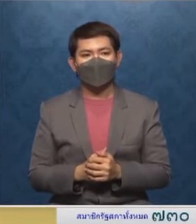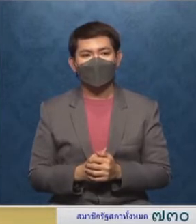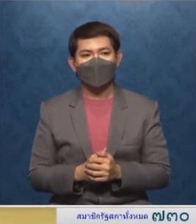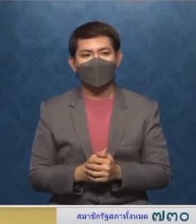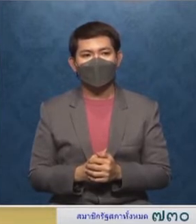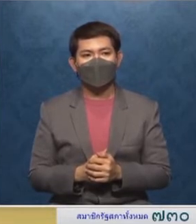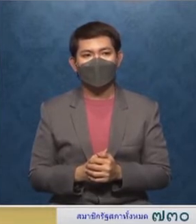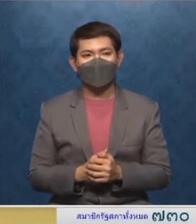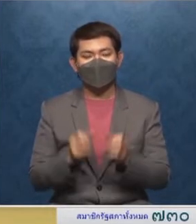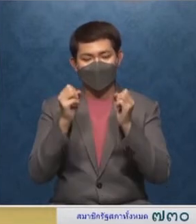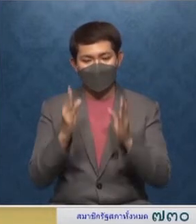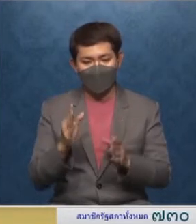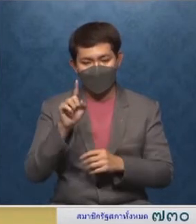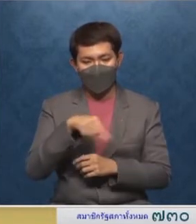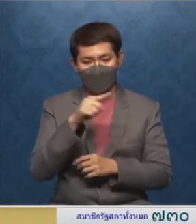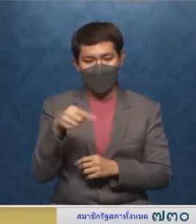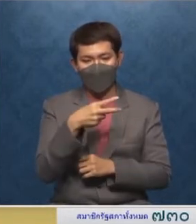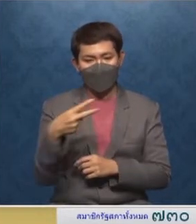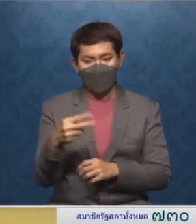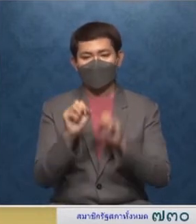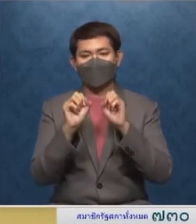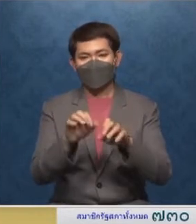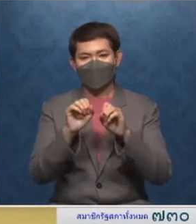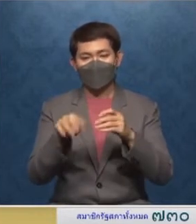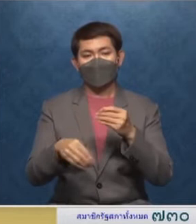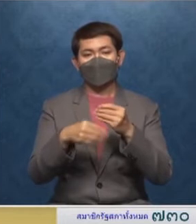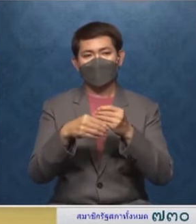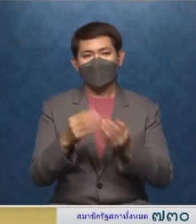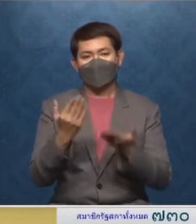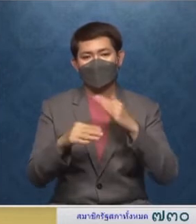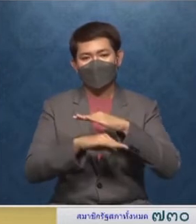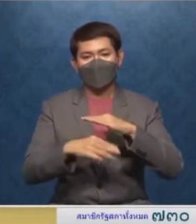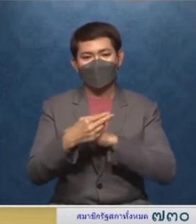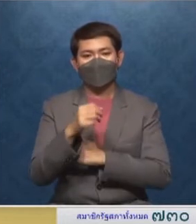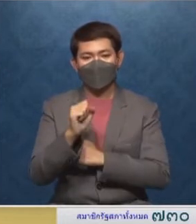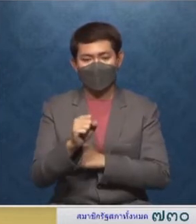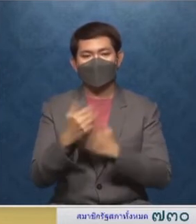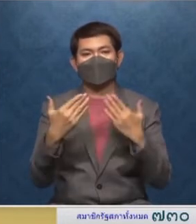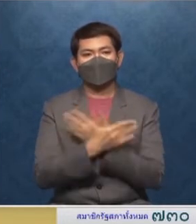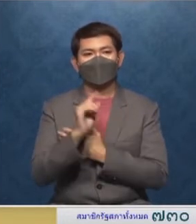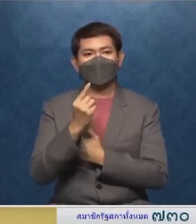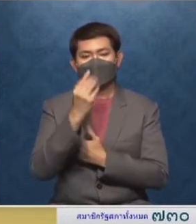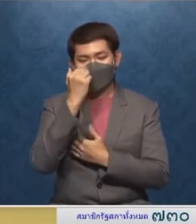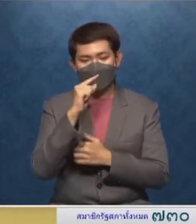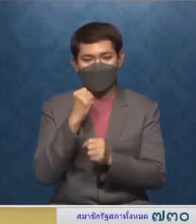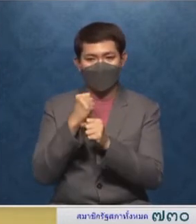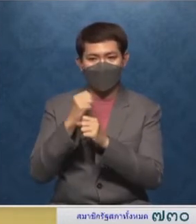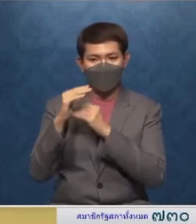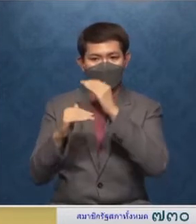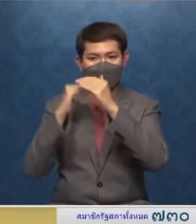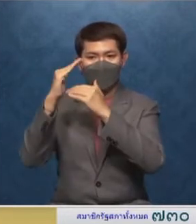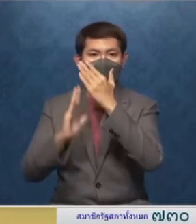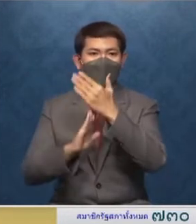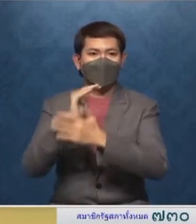ครูภาษาอังกฤษก็ต้องเพิ่มนะครับแล้วก็หลักสูตรก็ต้องเปลี่ยนแปลงหมดนะครับถ้าจะเดินให้สำเร็จ